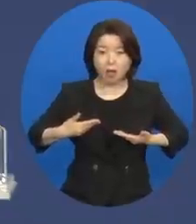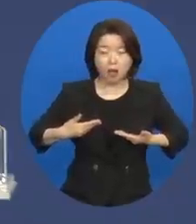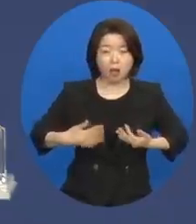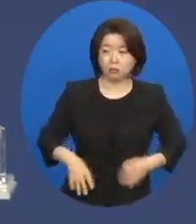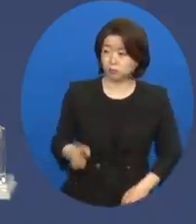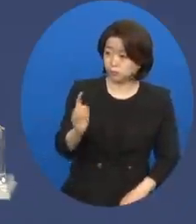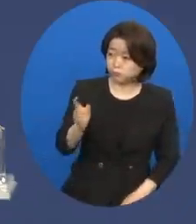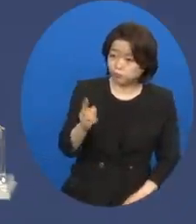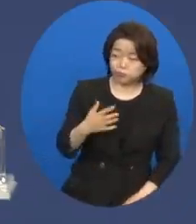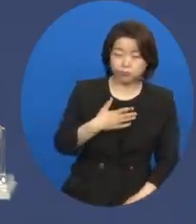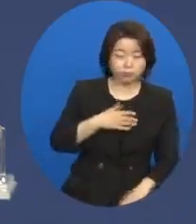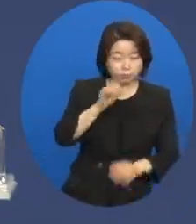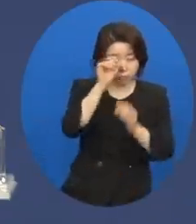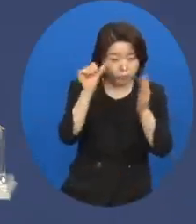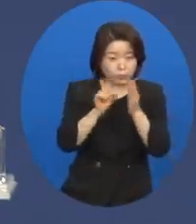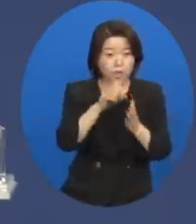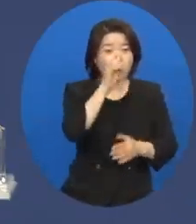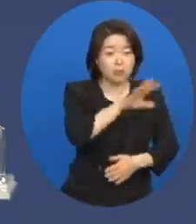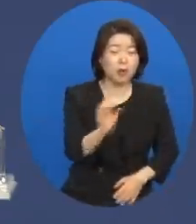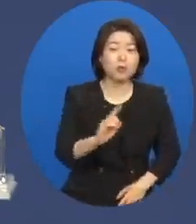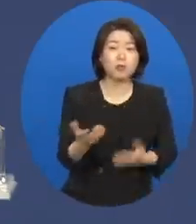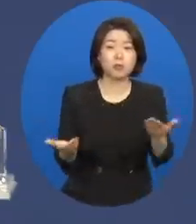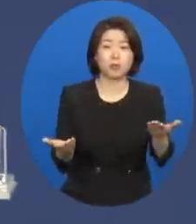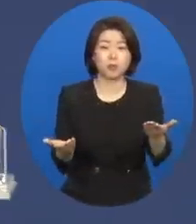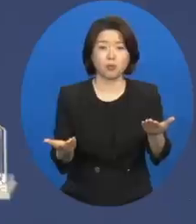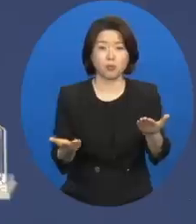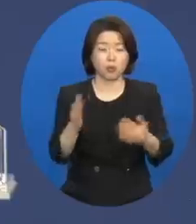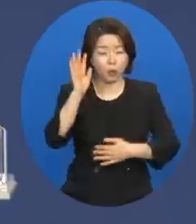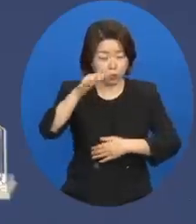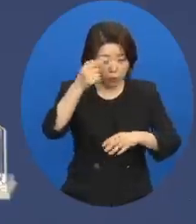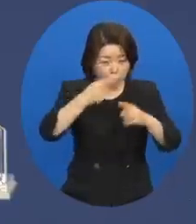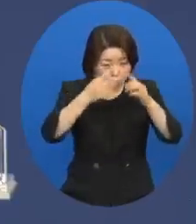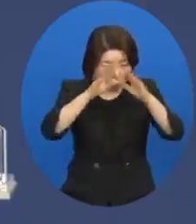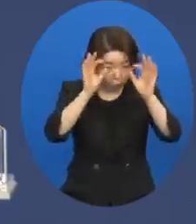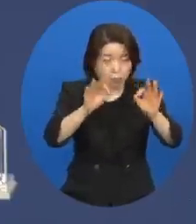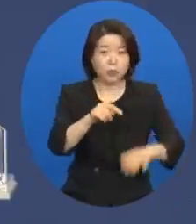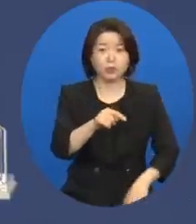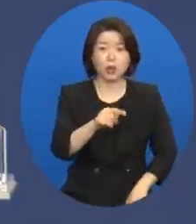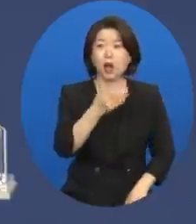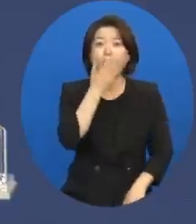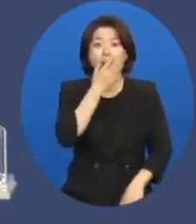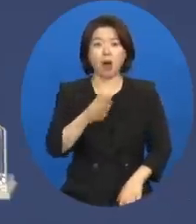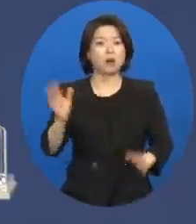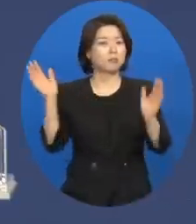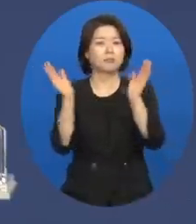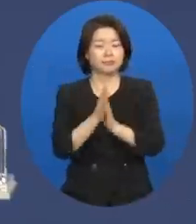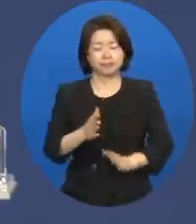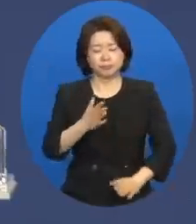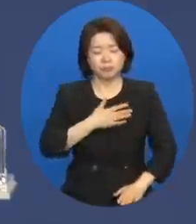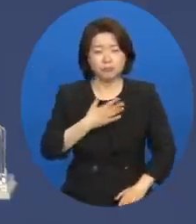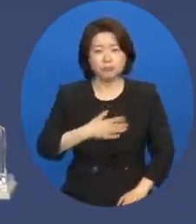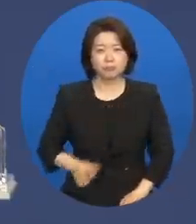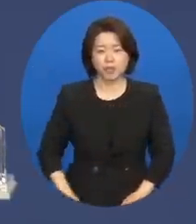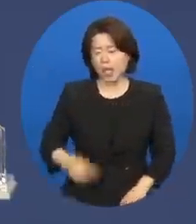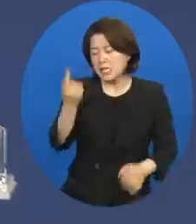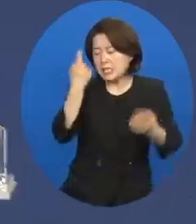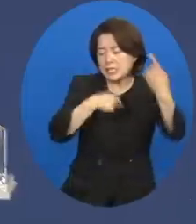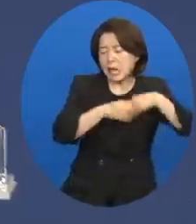도대체 내 인생은 뭐라고 얘기해야 돼? 근데 나중에 교회 들어와 놓고 보니까 저는 상처를